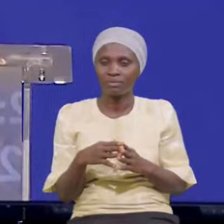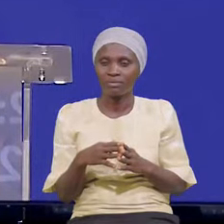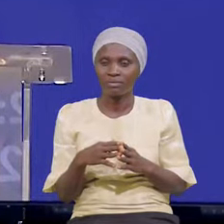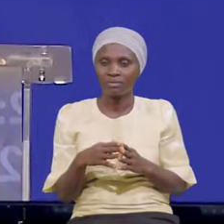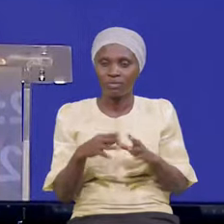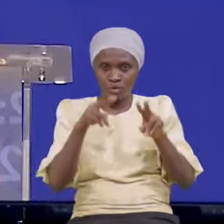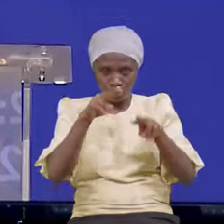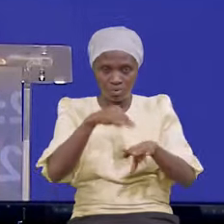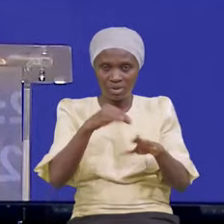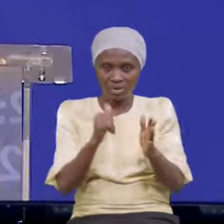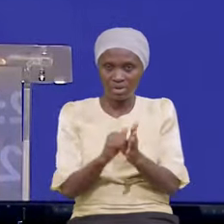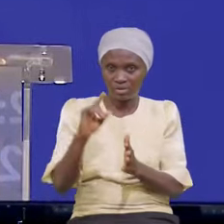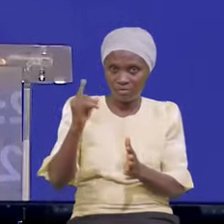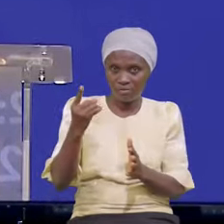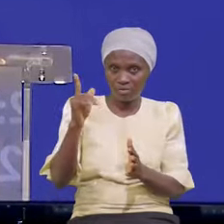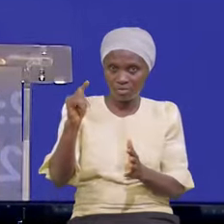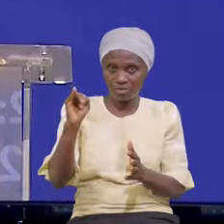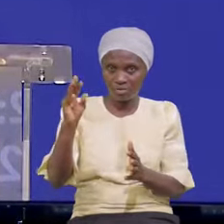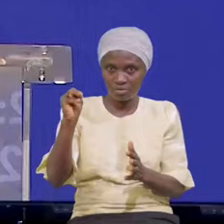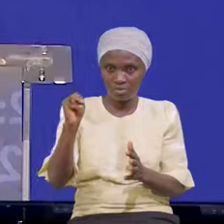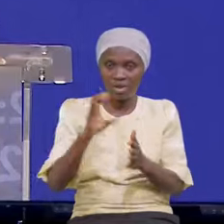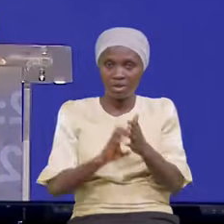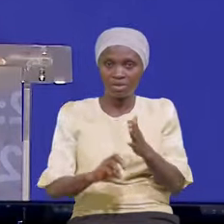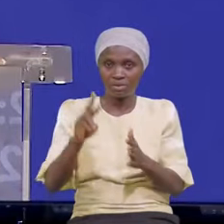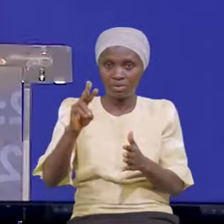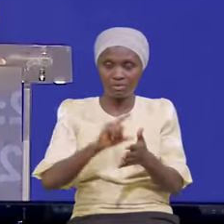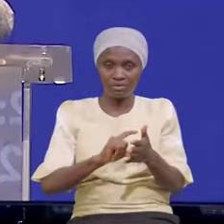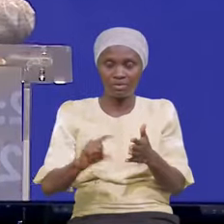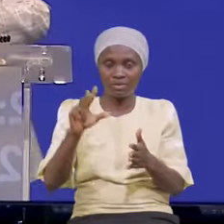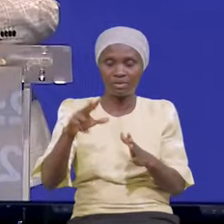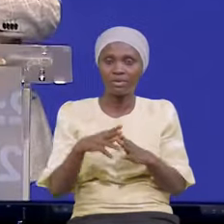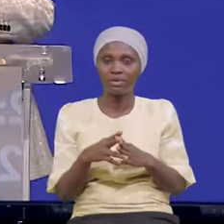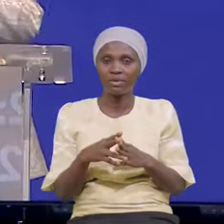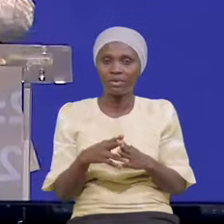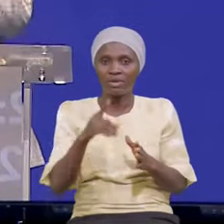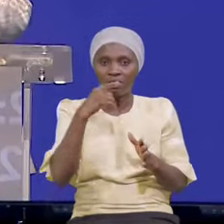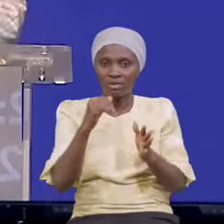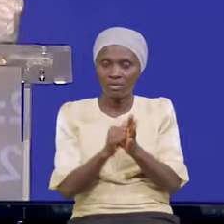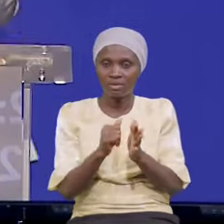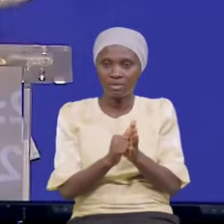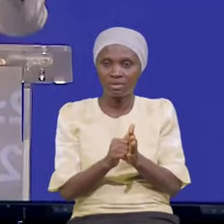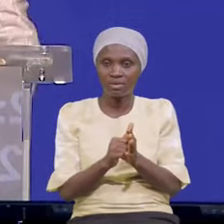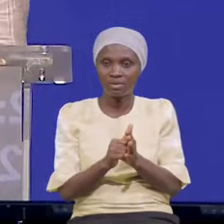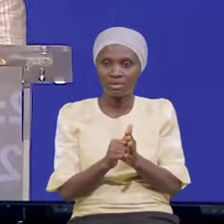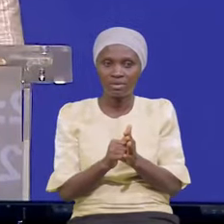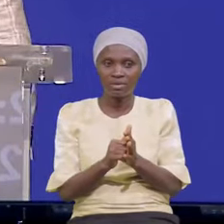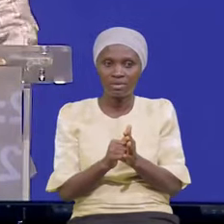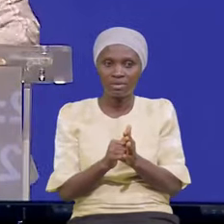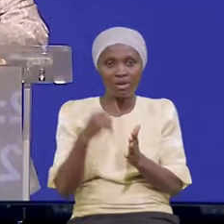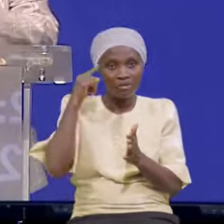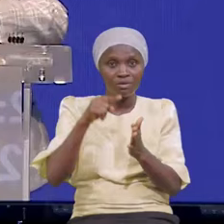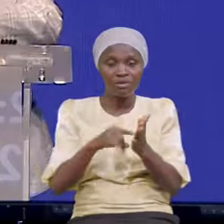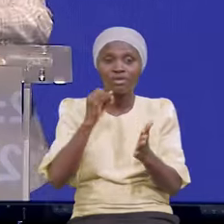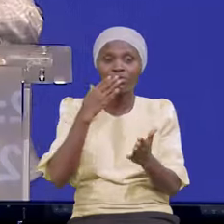that, 1 Timothy 2:3, ఇక్కడ మొదటి it says, for this is good and